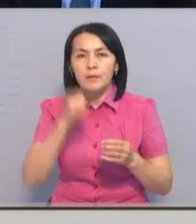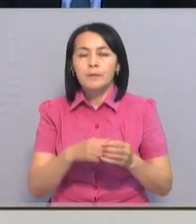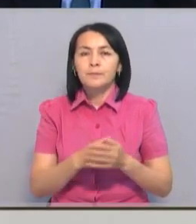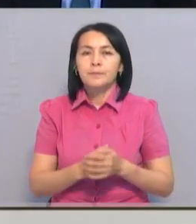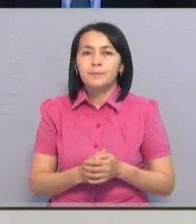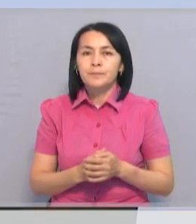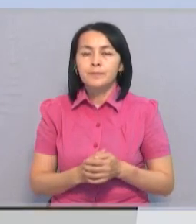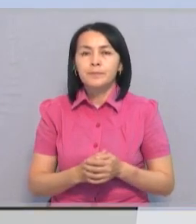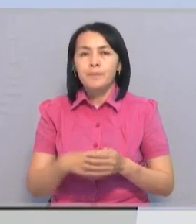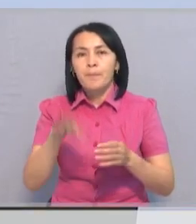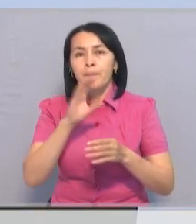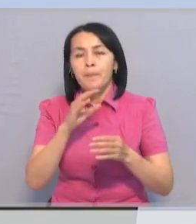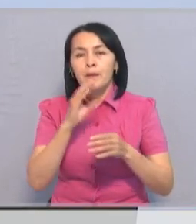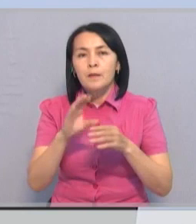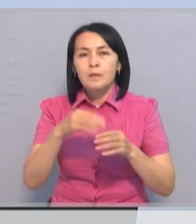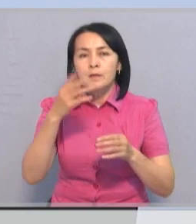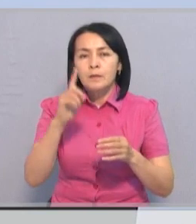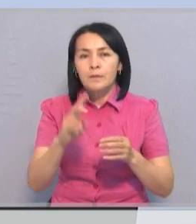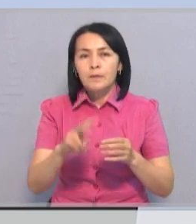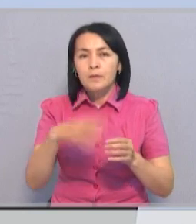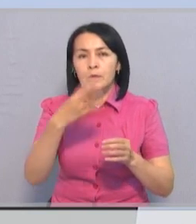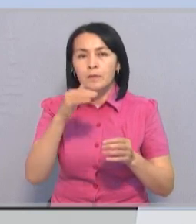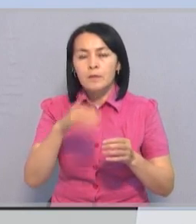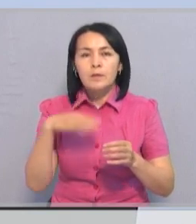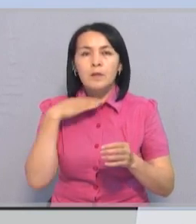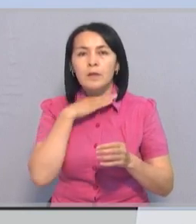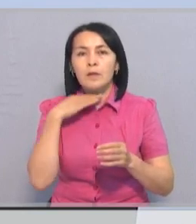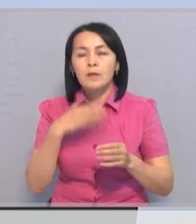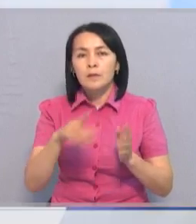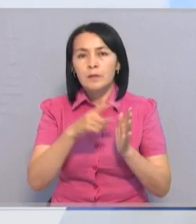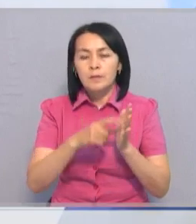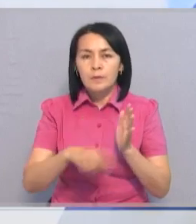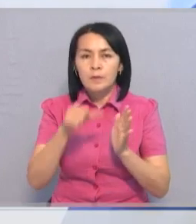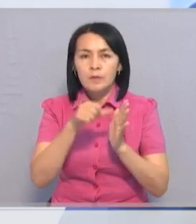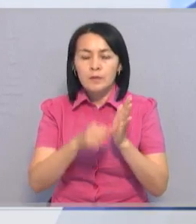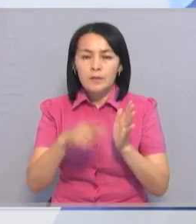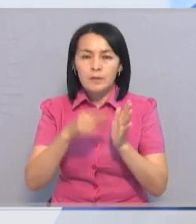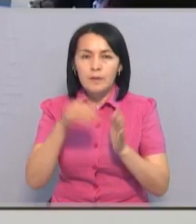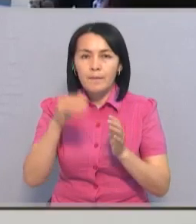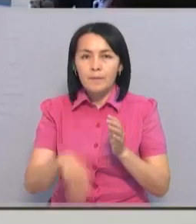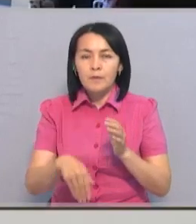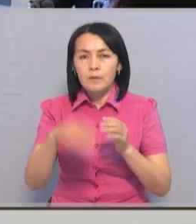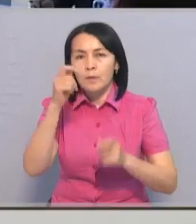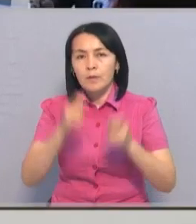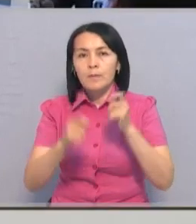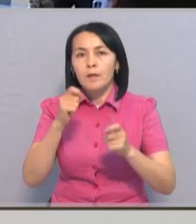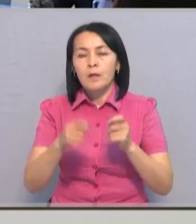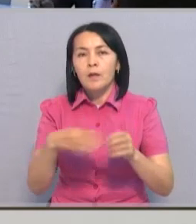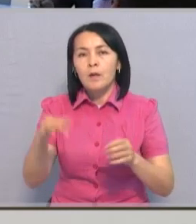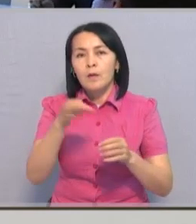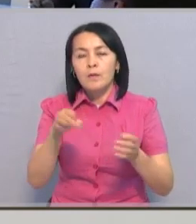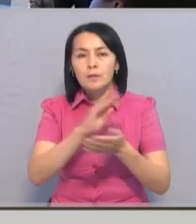рогатого скота. Произведено 247 тысяч тонн мяса и 767 тысяч тонн молока. В